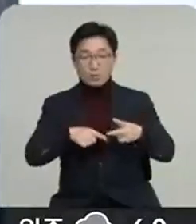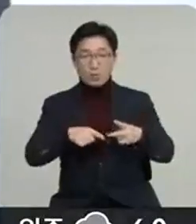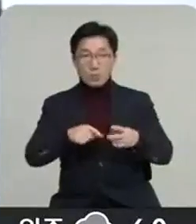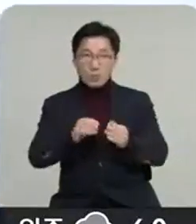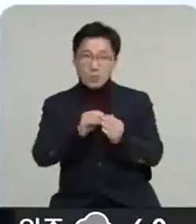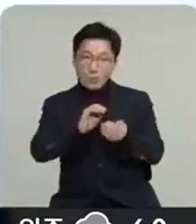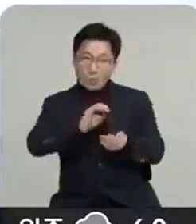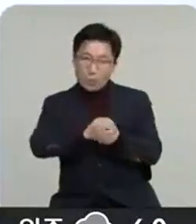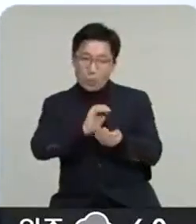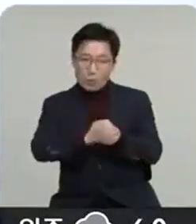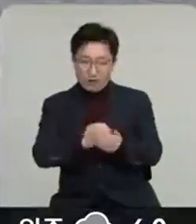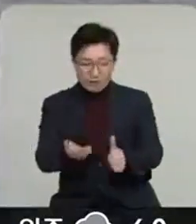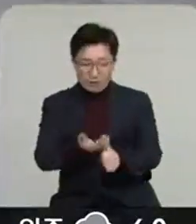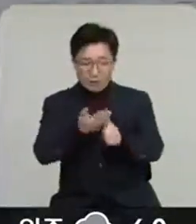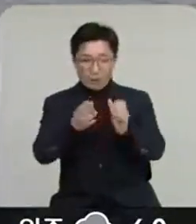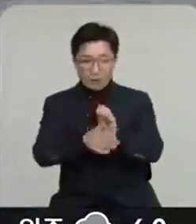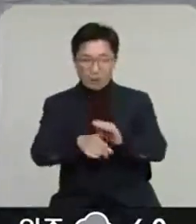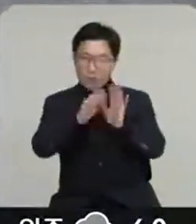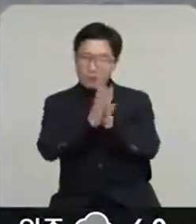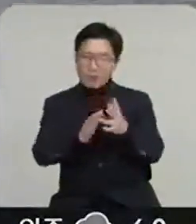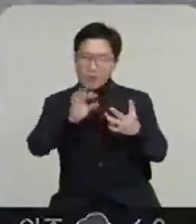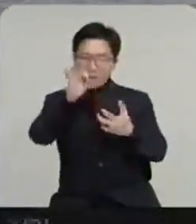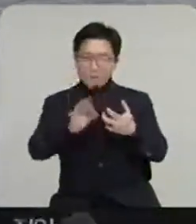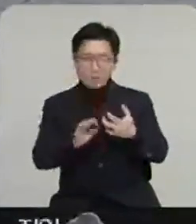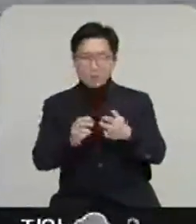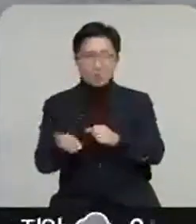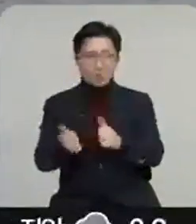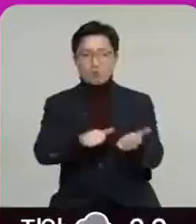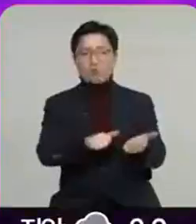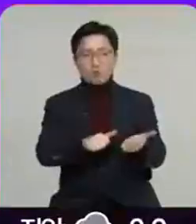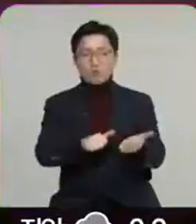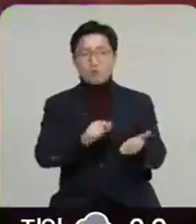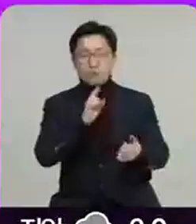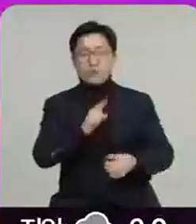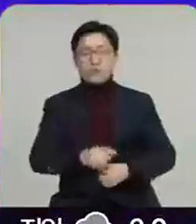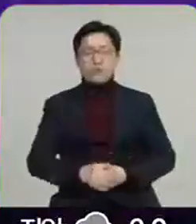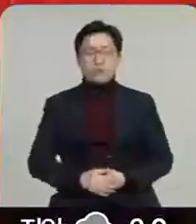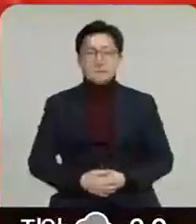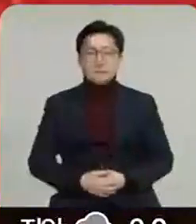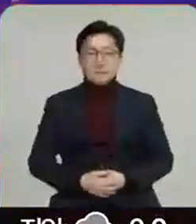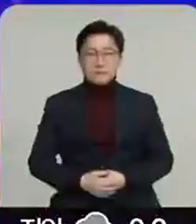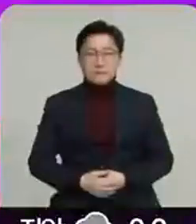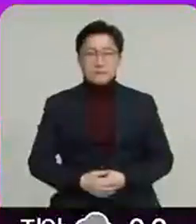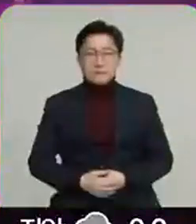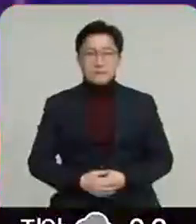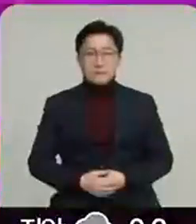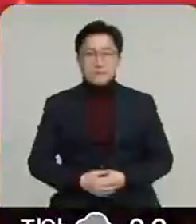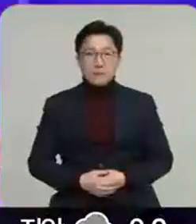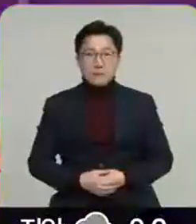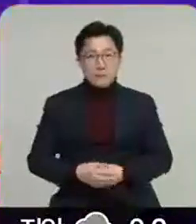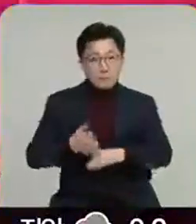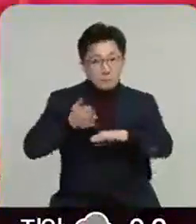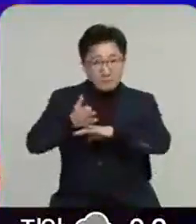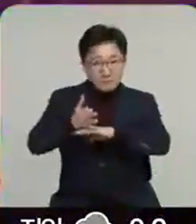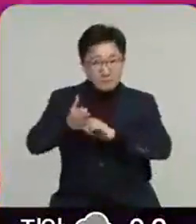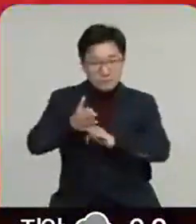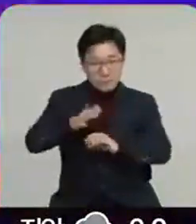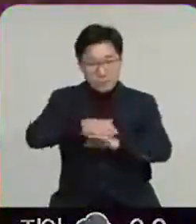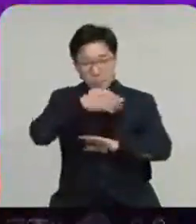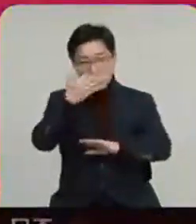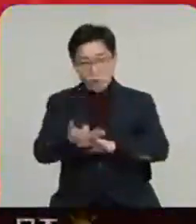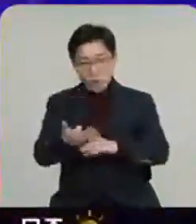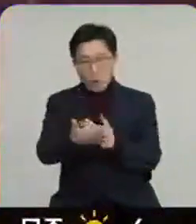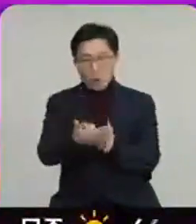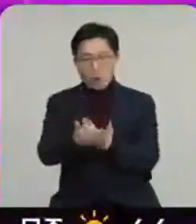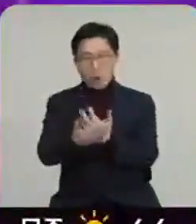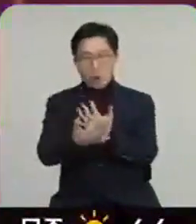물이 열면서 키우던 새꼬막 70% 정도가 동사했다는 제보도 들어와 있습니다. 눈길 사고도 잇따랐는데요.